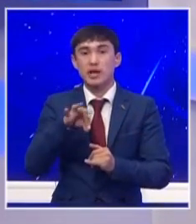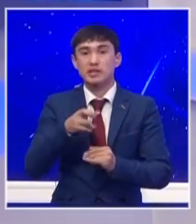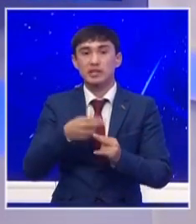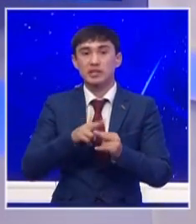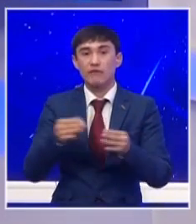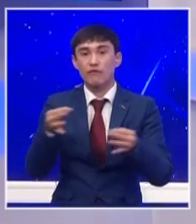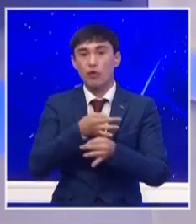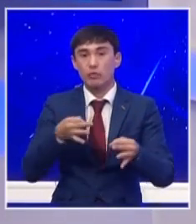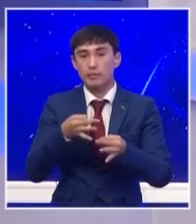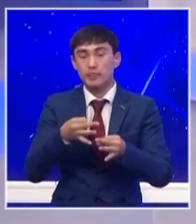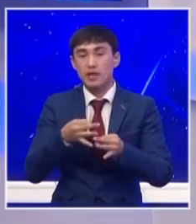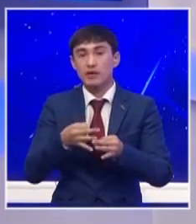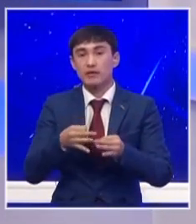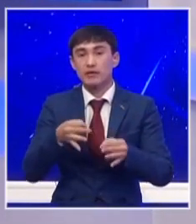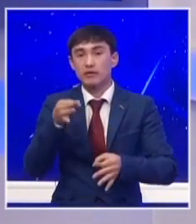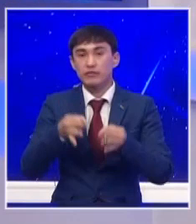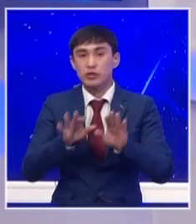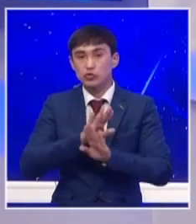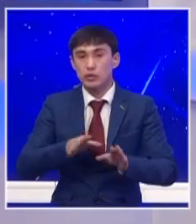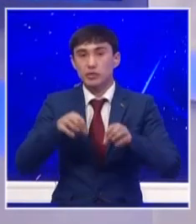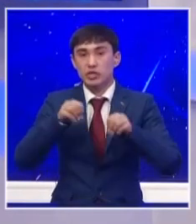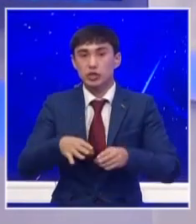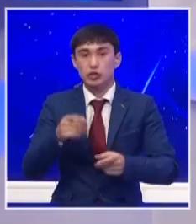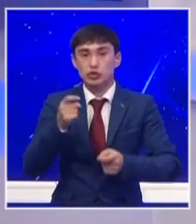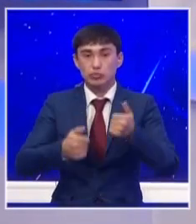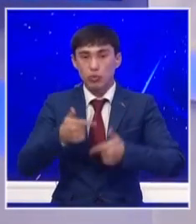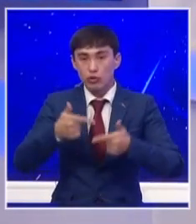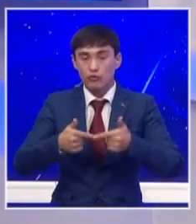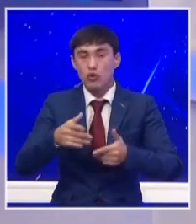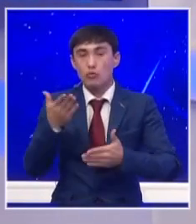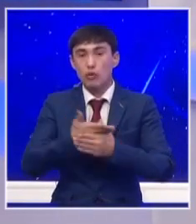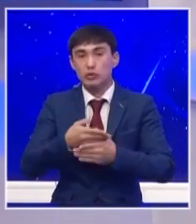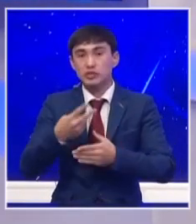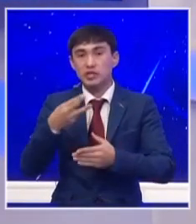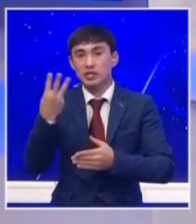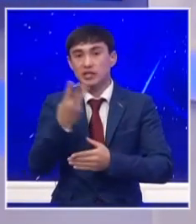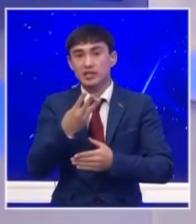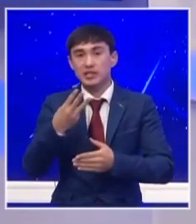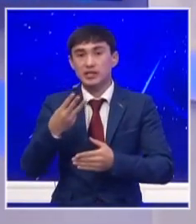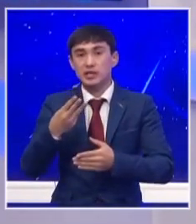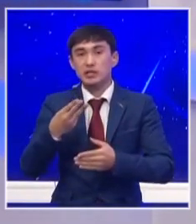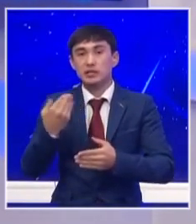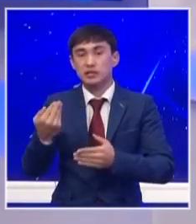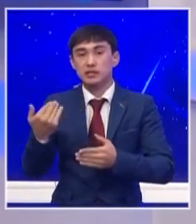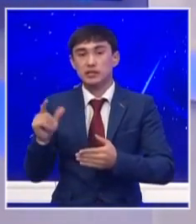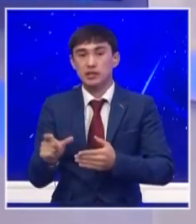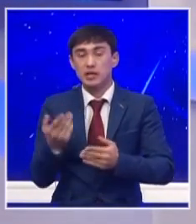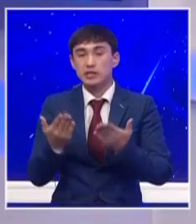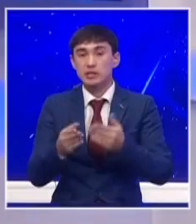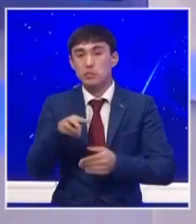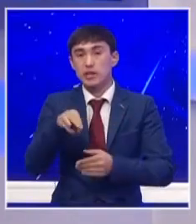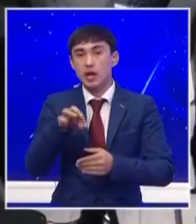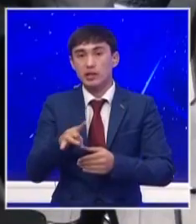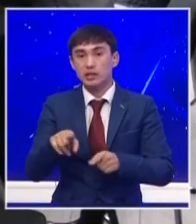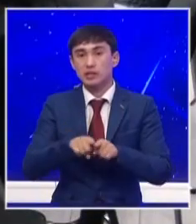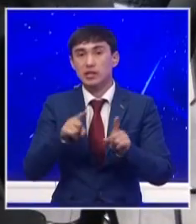медиация - это Форма внесудебного разрешения спора с помощью третьей нейтральной и пристрастно стороны то есть медиатора